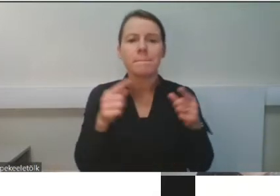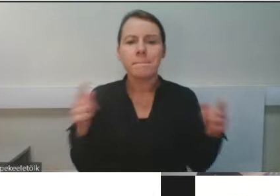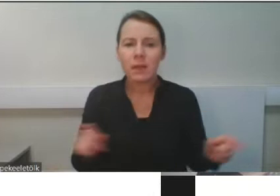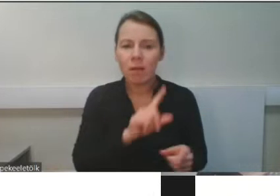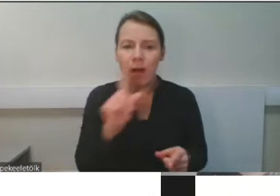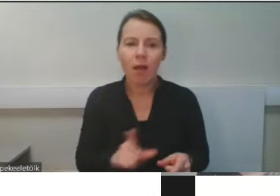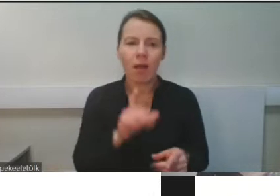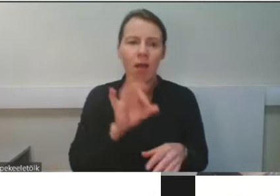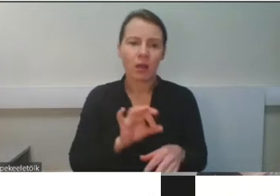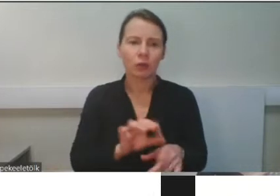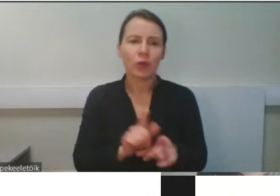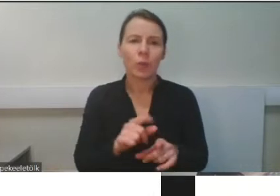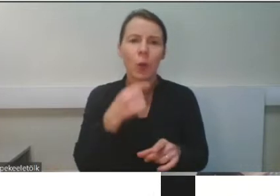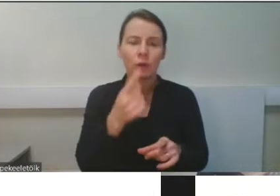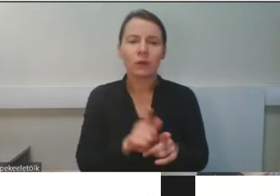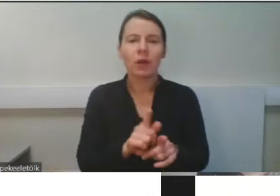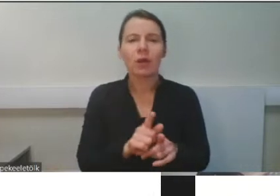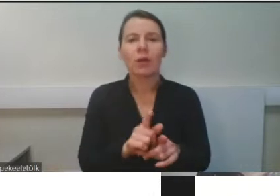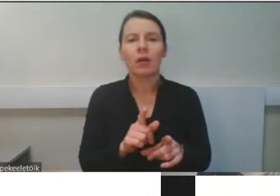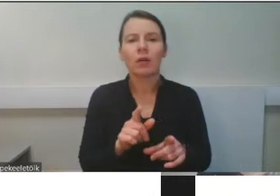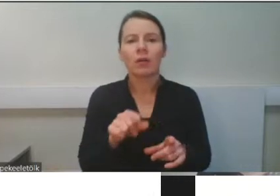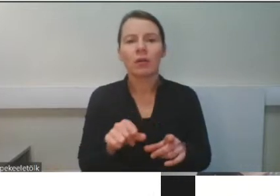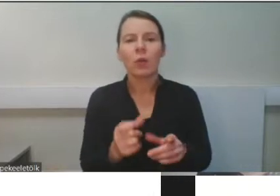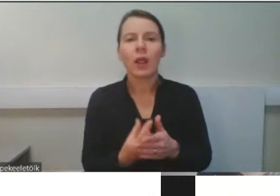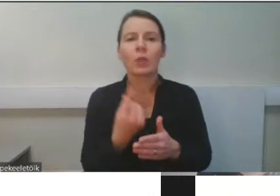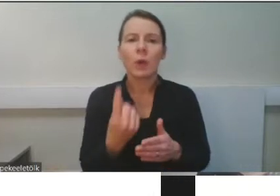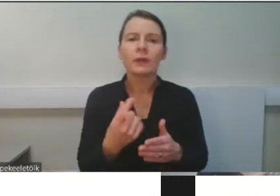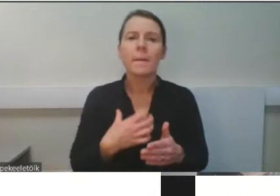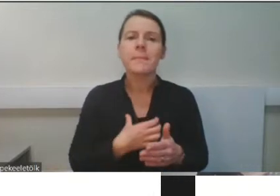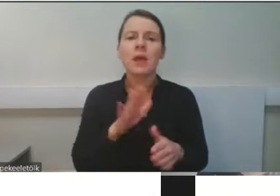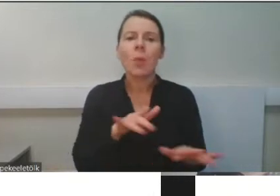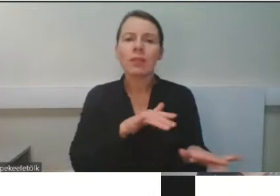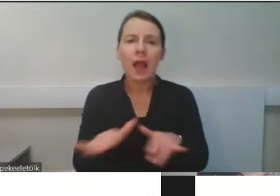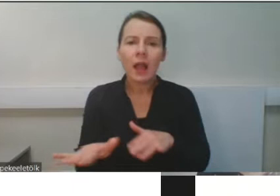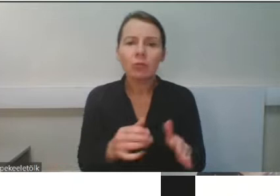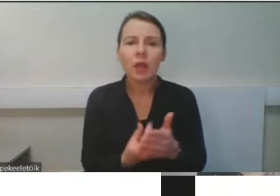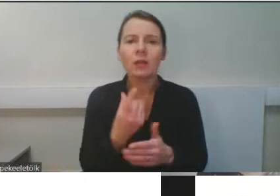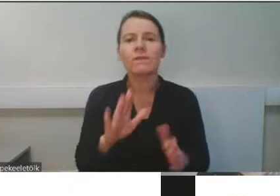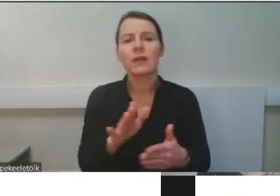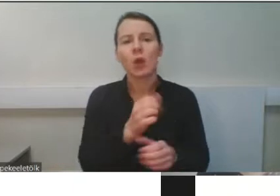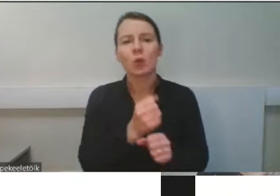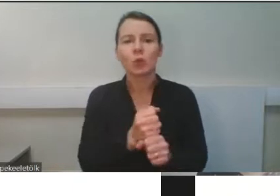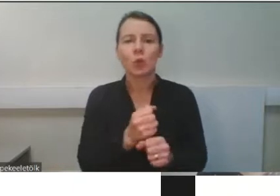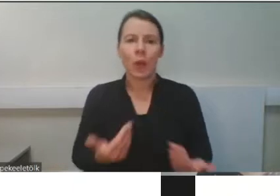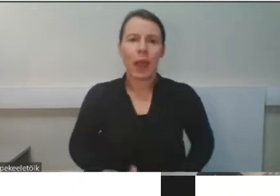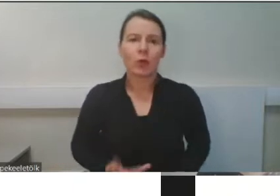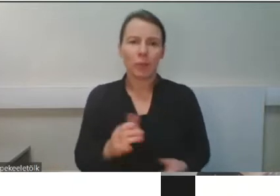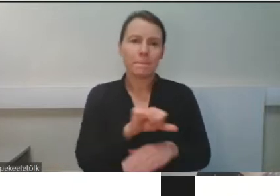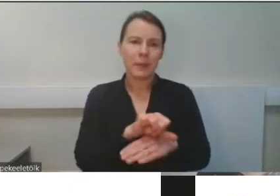tagant eraldi siis laste tegevuspiiranguid uurima. Kuidas see täpsemalt toimuma hakkab, veel ei tea,